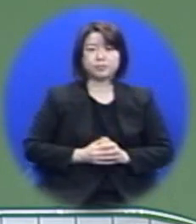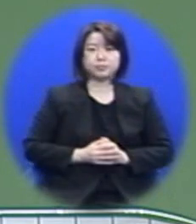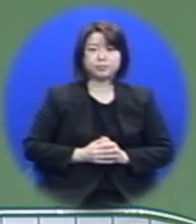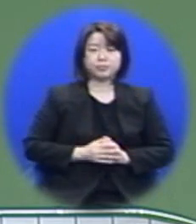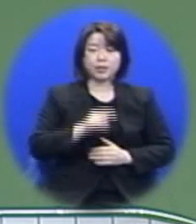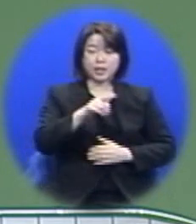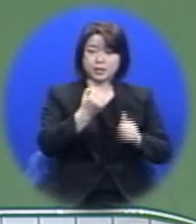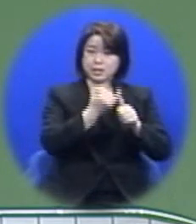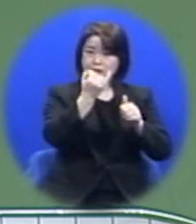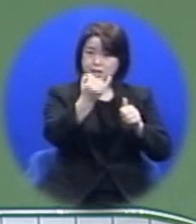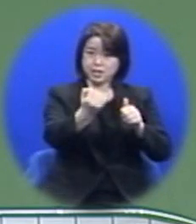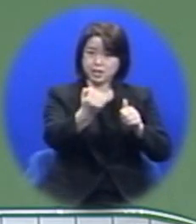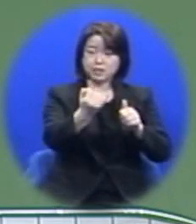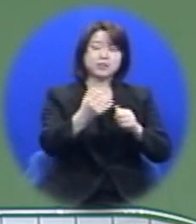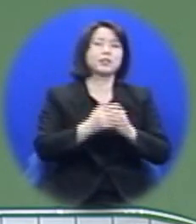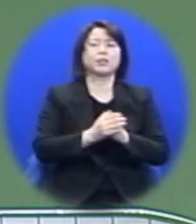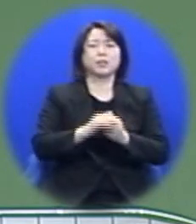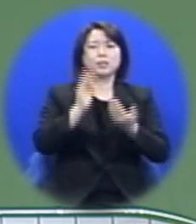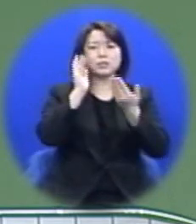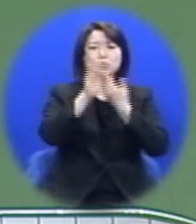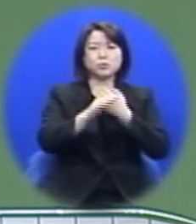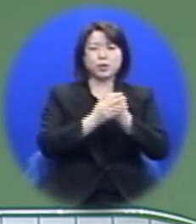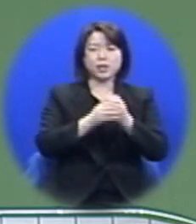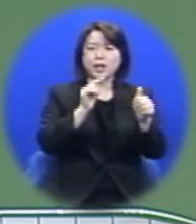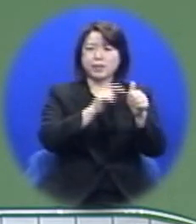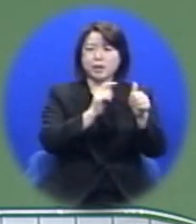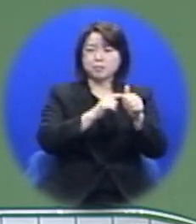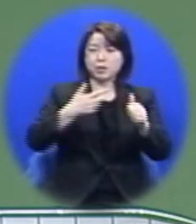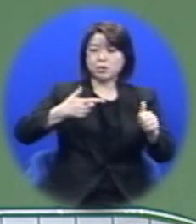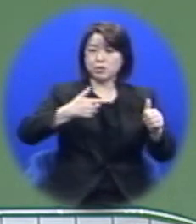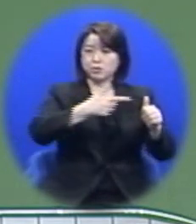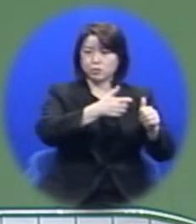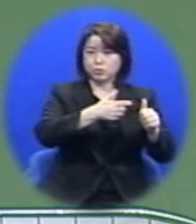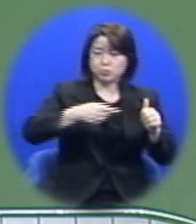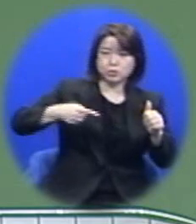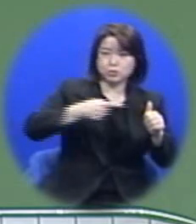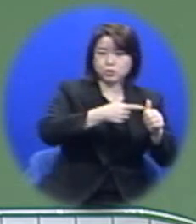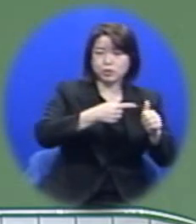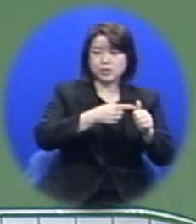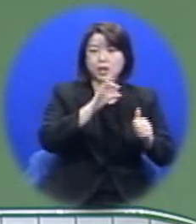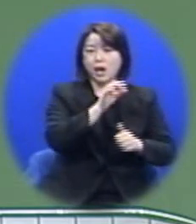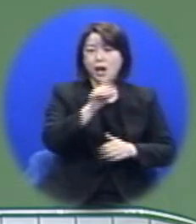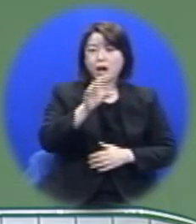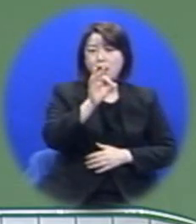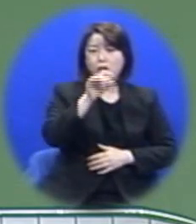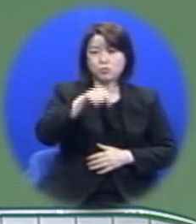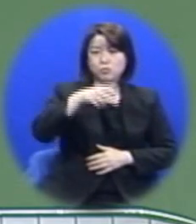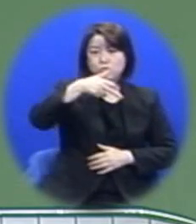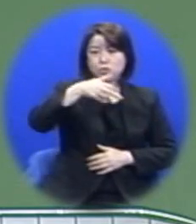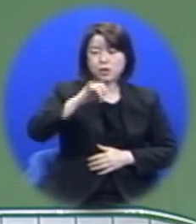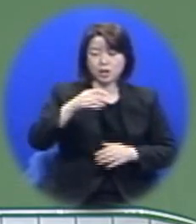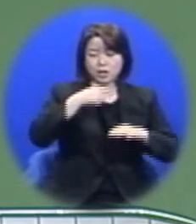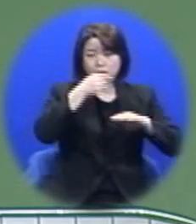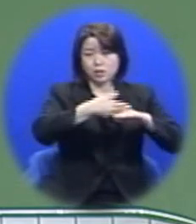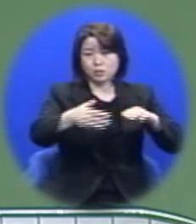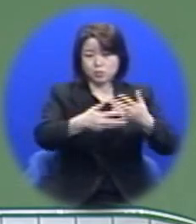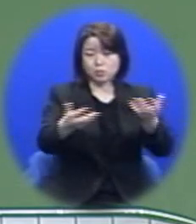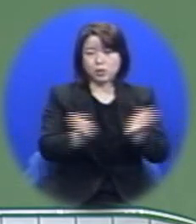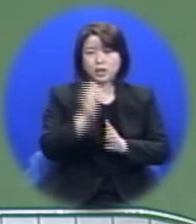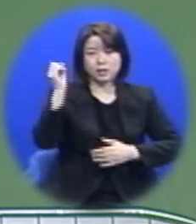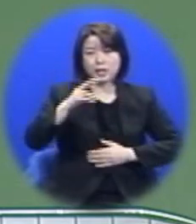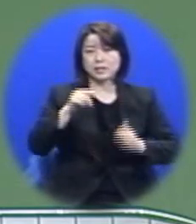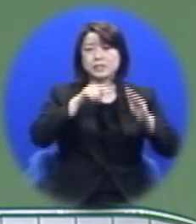그 아내 엘리자벳은 그 뒤에 남편을 죽인 아홉 가족에게 다시 들어갑니다. 들어가서